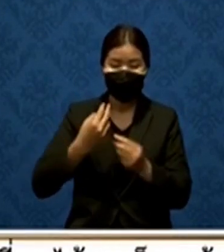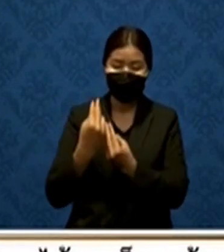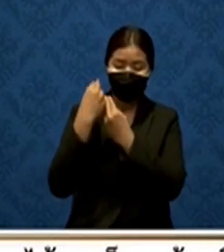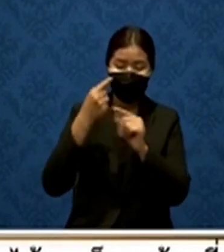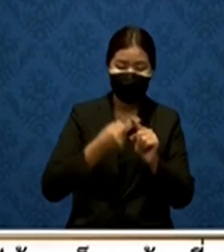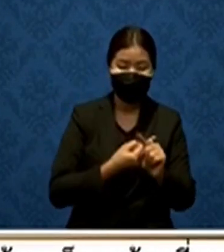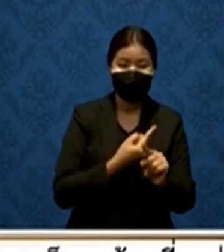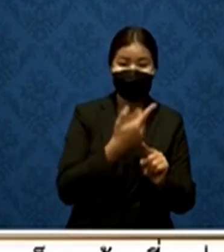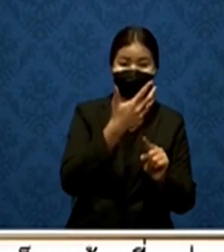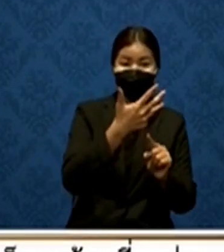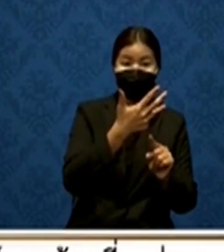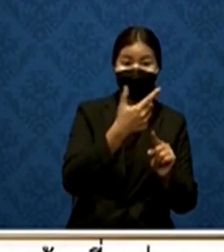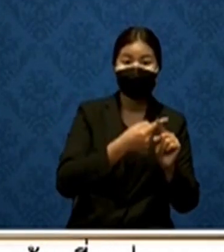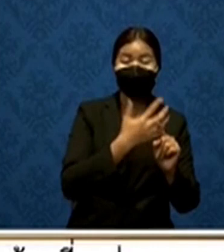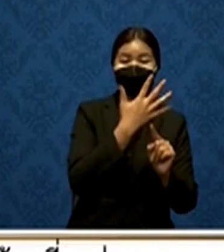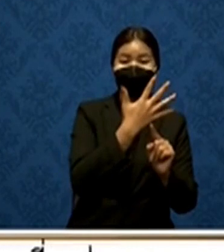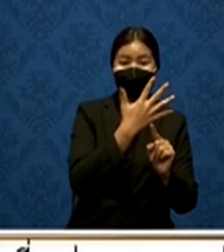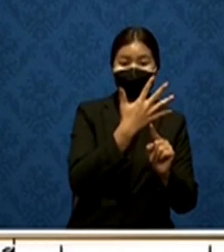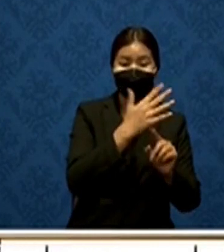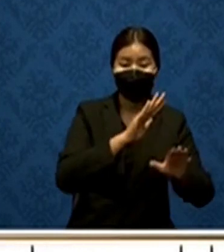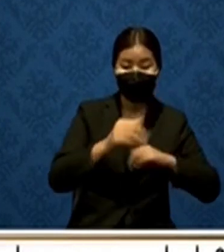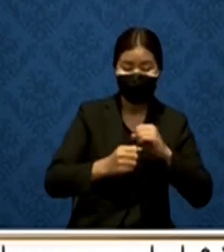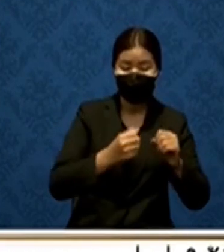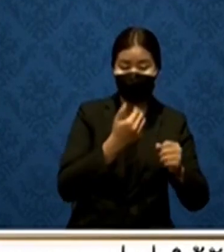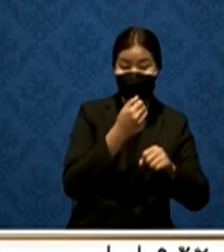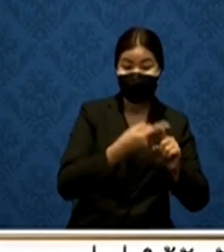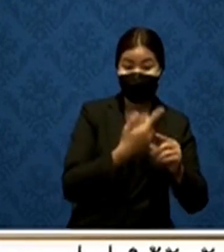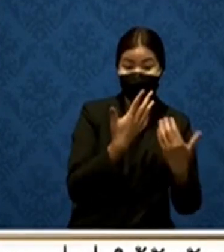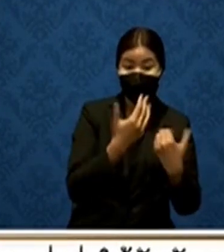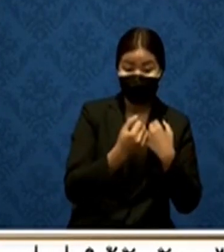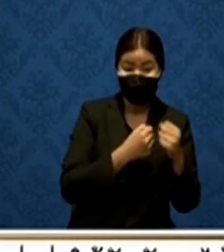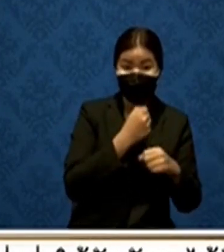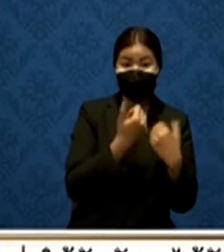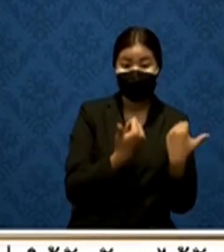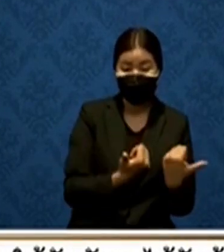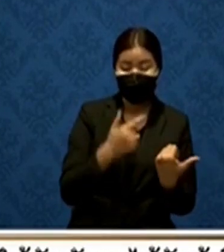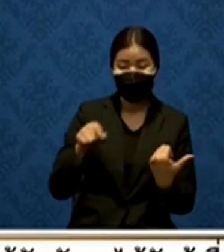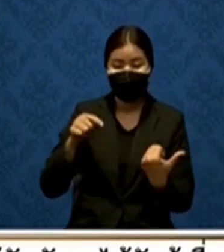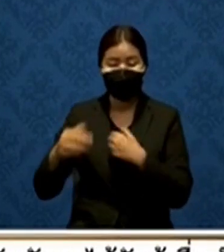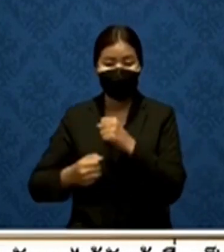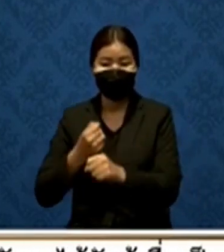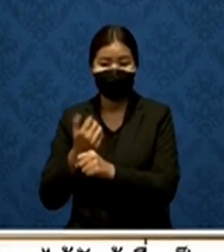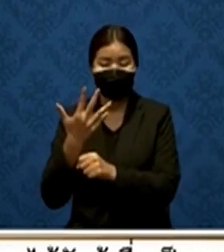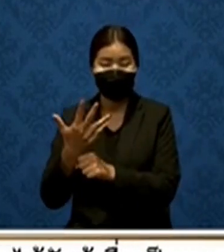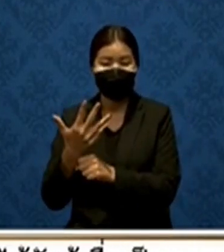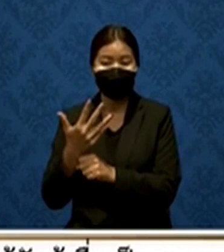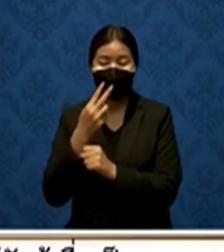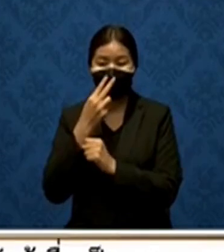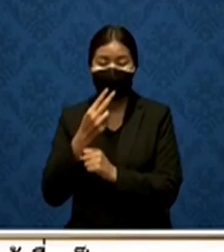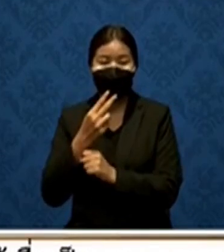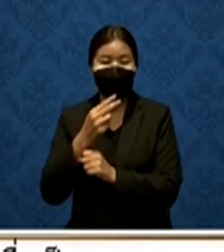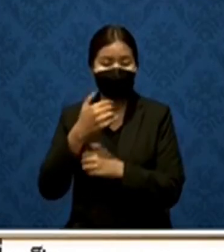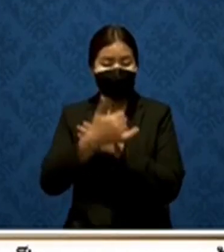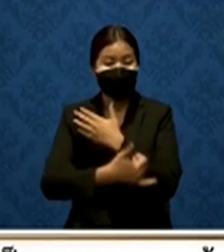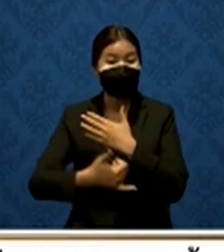มปีนี้เปรียบเทียบกับปีที่แล้วในช่เวลาเดียวกันจะเหนวาราคาน้ำมนดูใบชะiędzyเพิมข